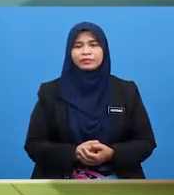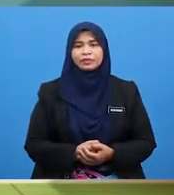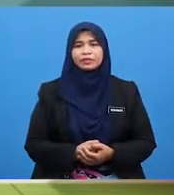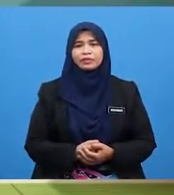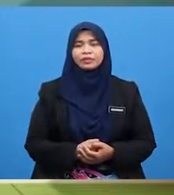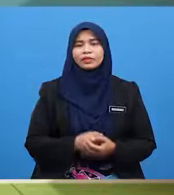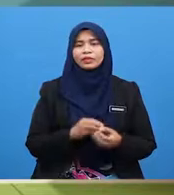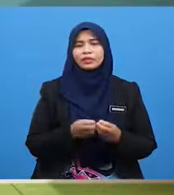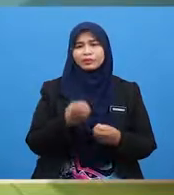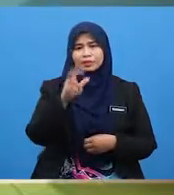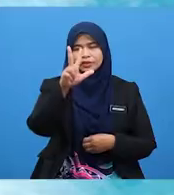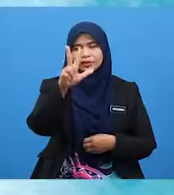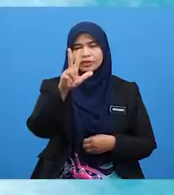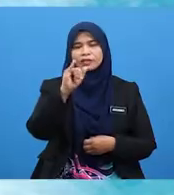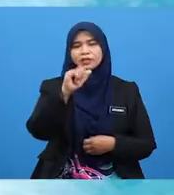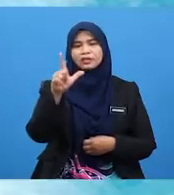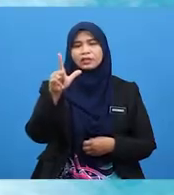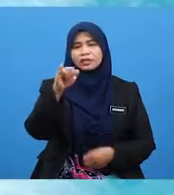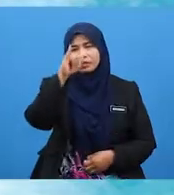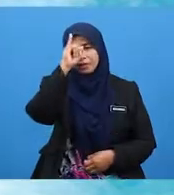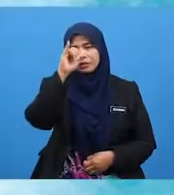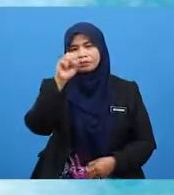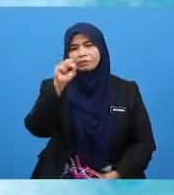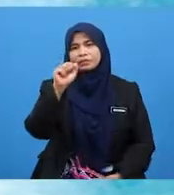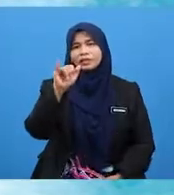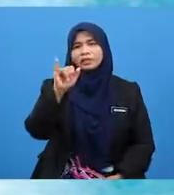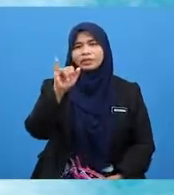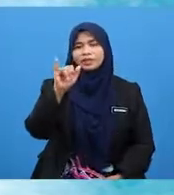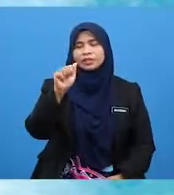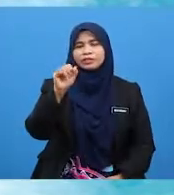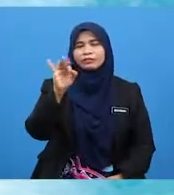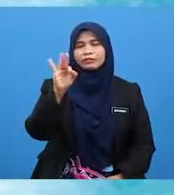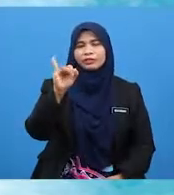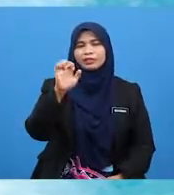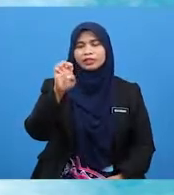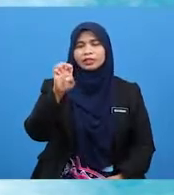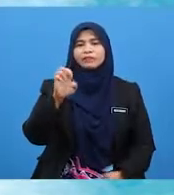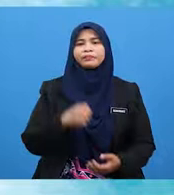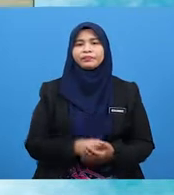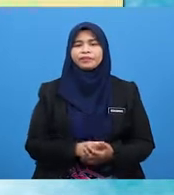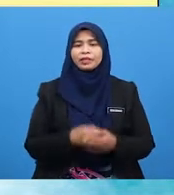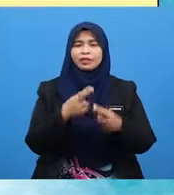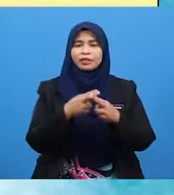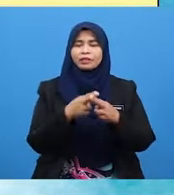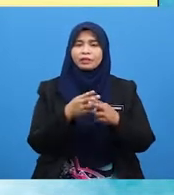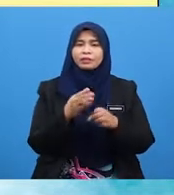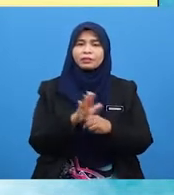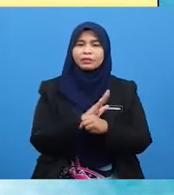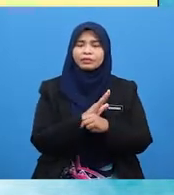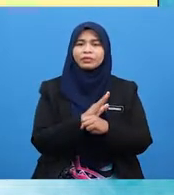Tokoh ulama yang ketiga ialah Imam Asy-Syafi'i rahimahullah. Nama sebenar beliau